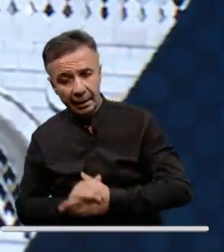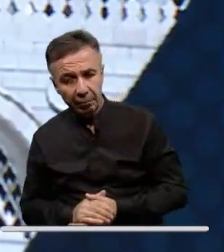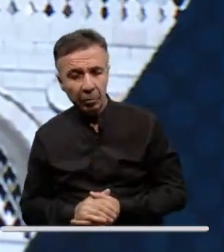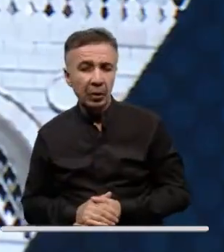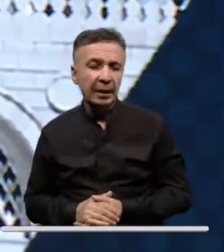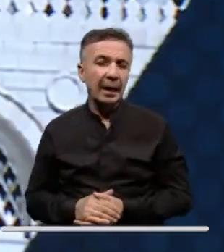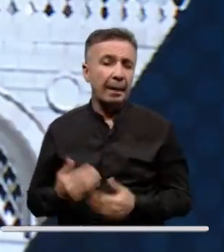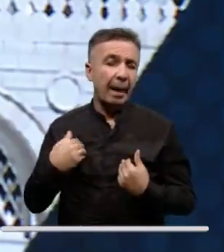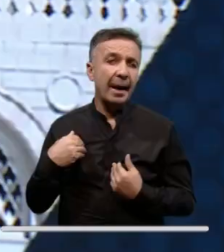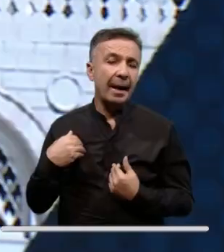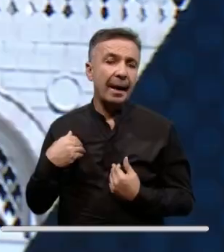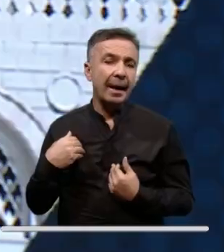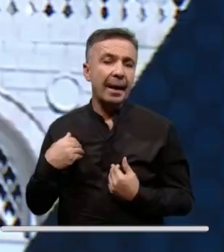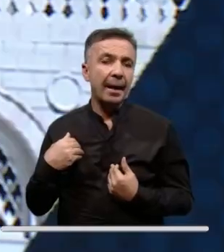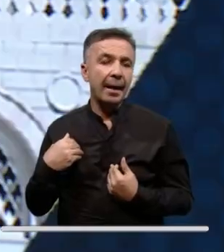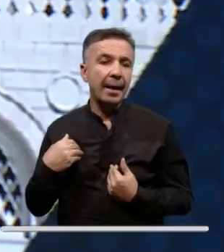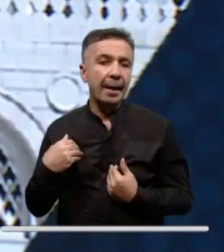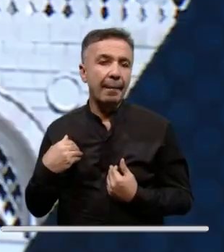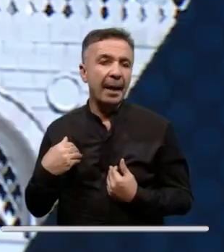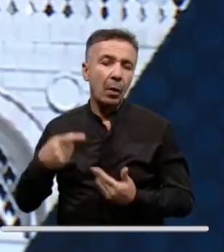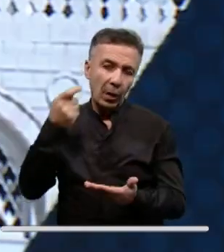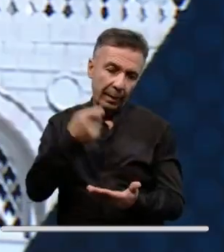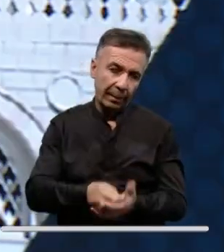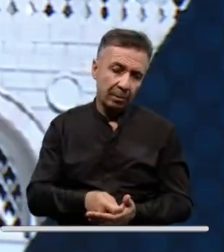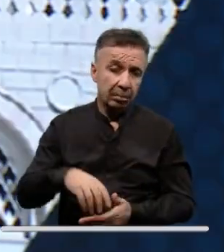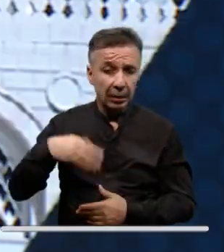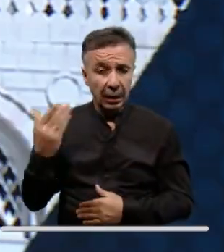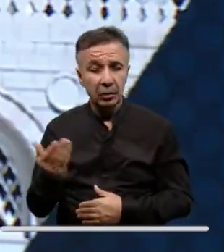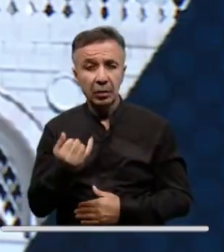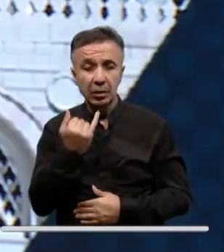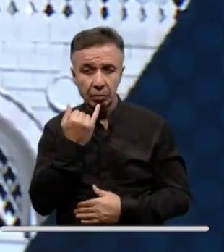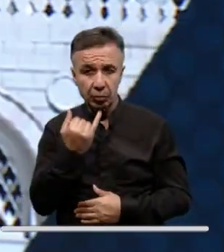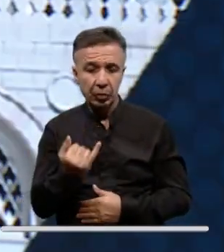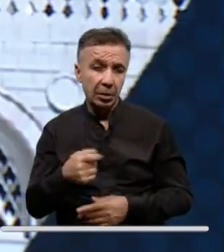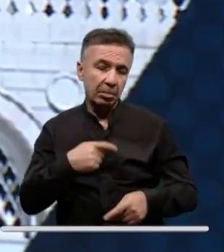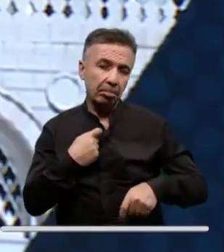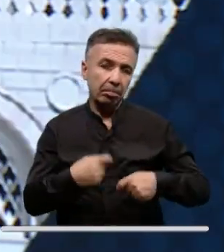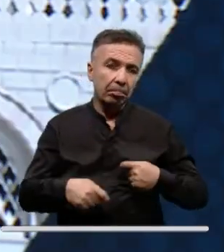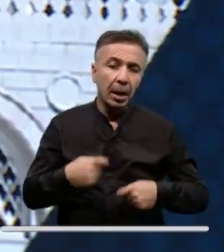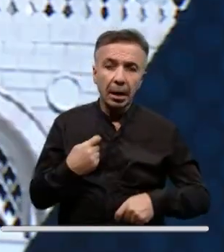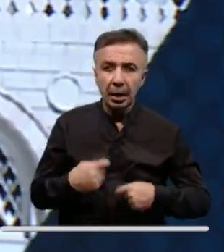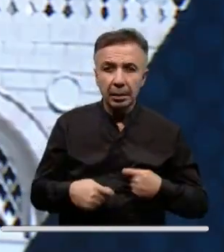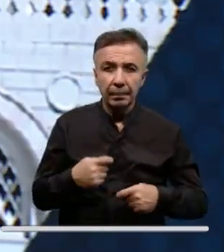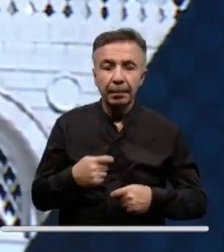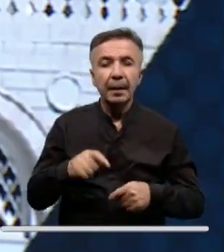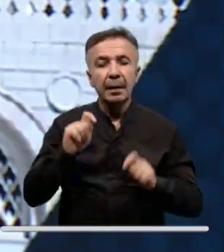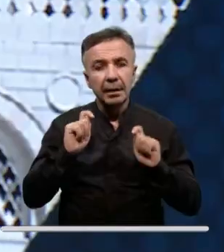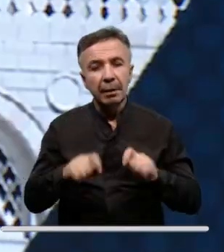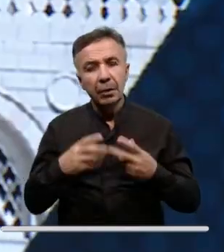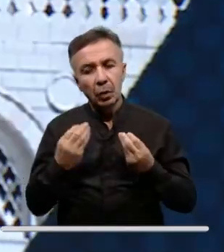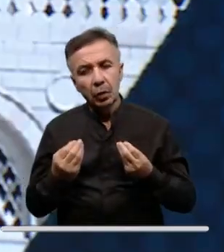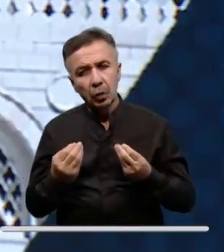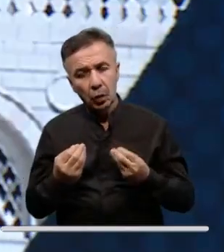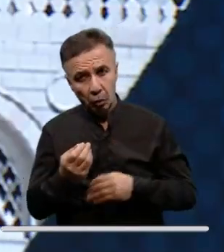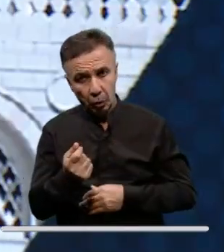ödemeyi ben yapacağım Daha sonra müşteri Eee bankanın Eee yapmış olduğu bu